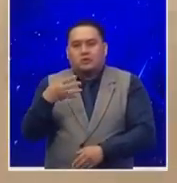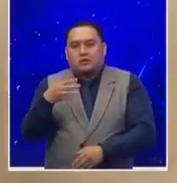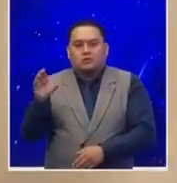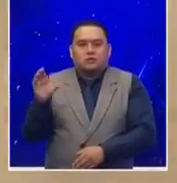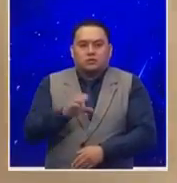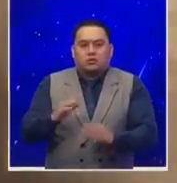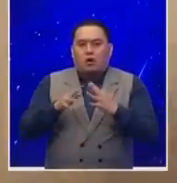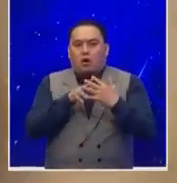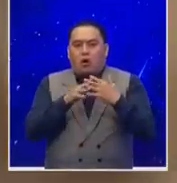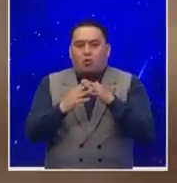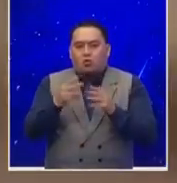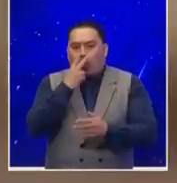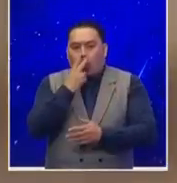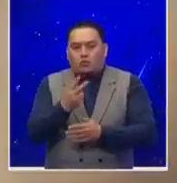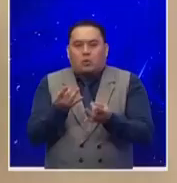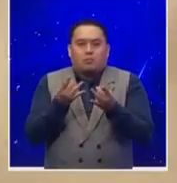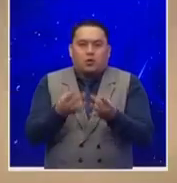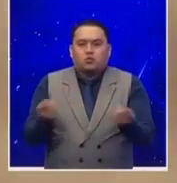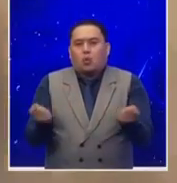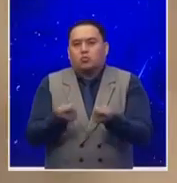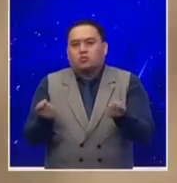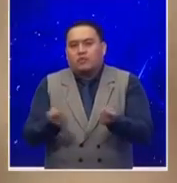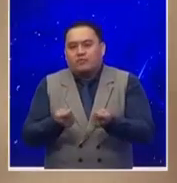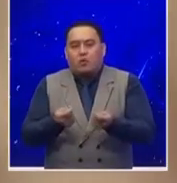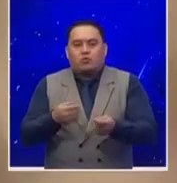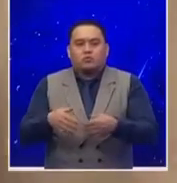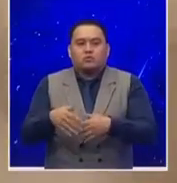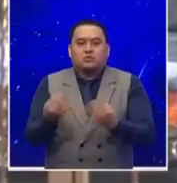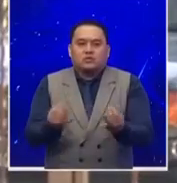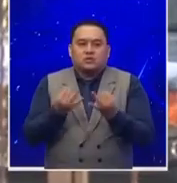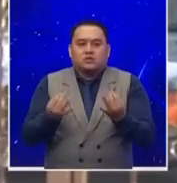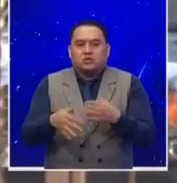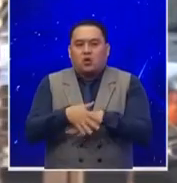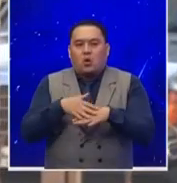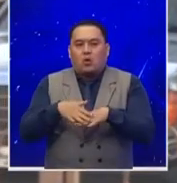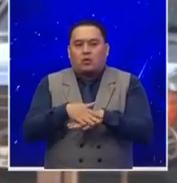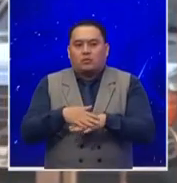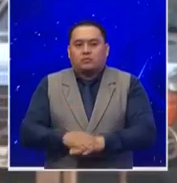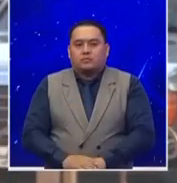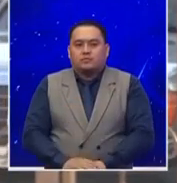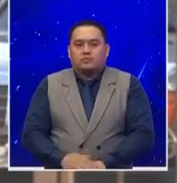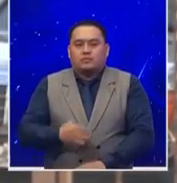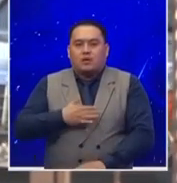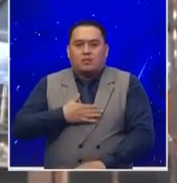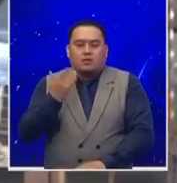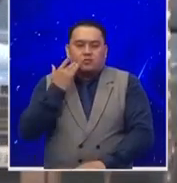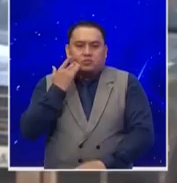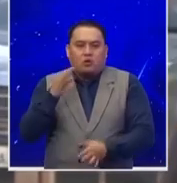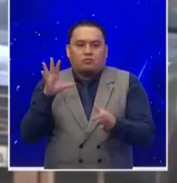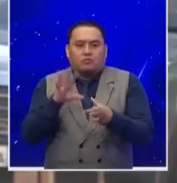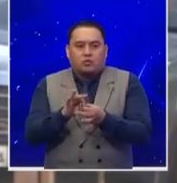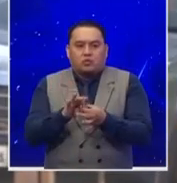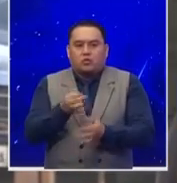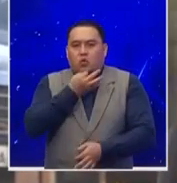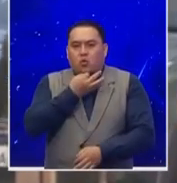ауылдың тыныс тіршілігін көрсетеді. Қарапайым Шопан баланың өмірі көпшілікті де қызықтырады. Мен Ауди Сенпайдың тұрақты оқырманымын. Маған оның контенті